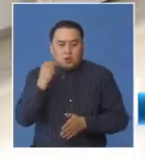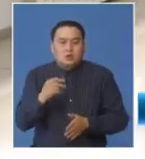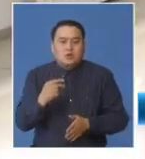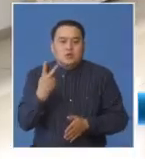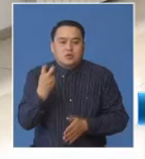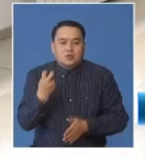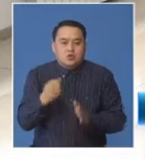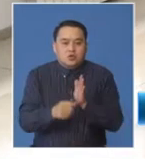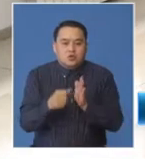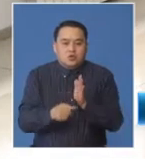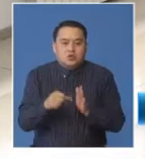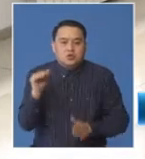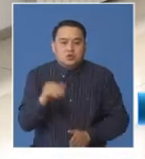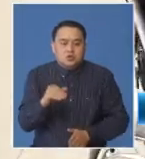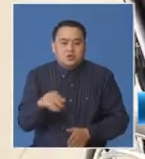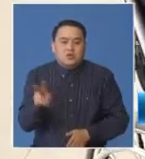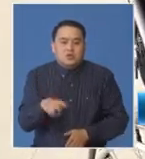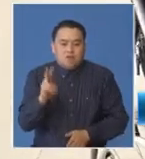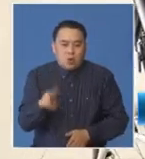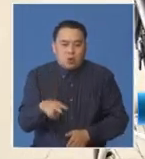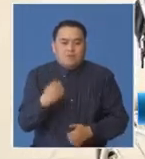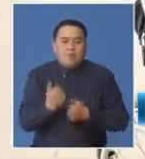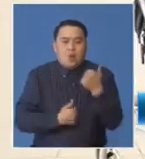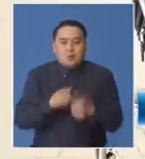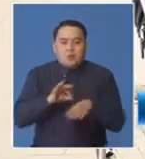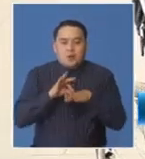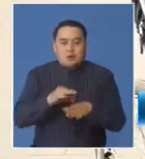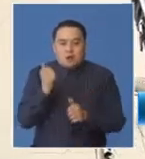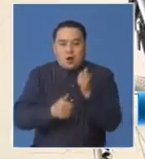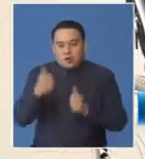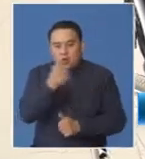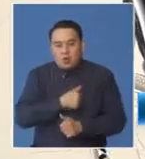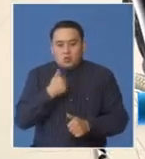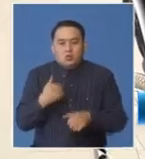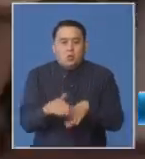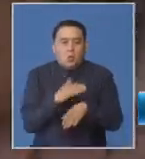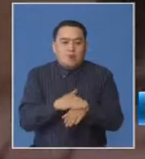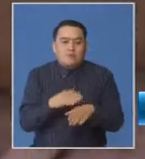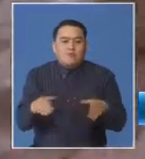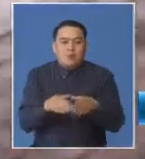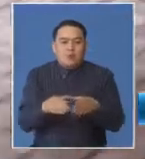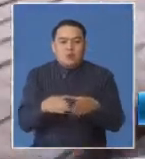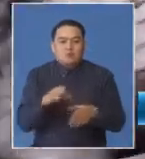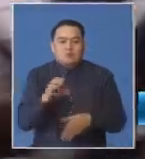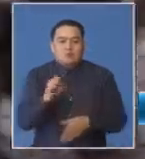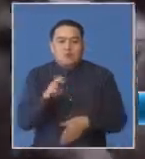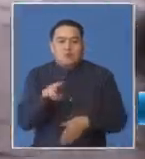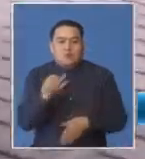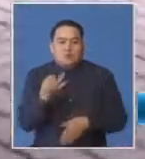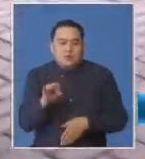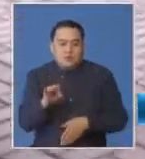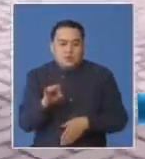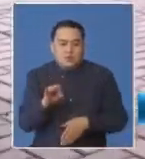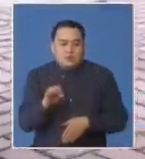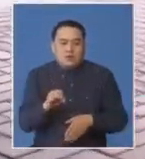размере 260 тысяч долларов. Конкурс проводится ежегодно благотворительным фондом «Саби» при поддержке Кенеса